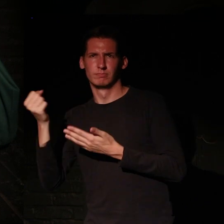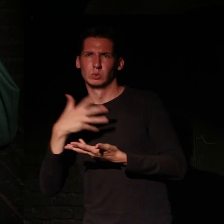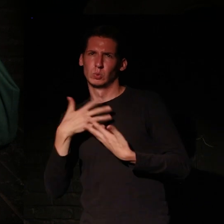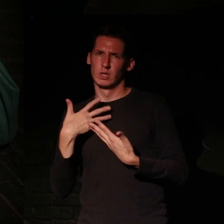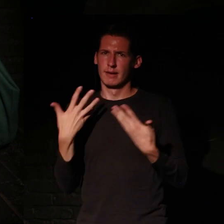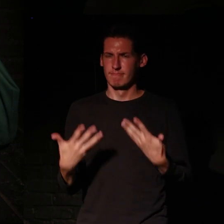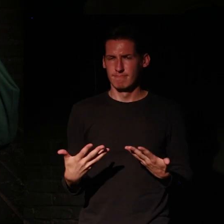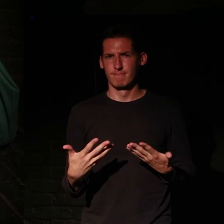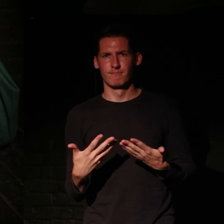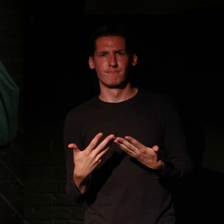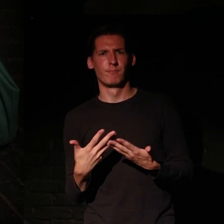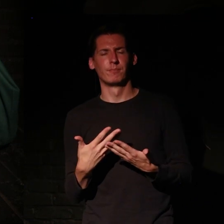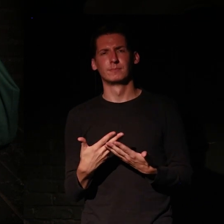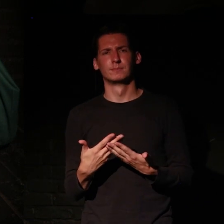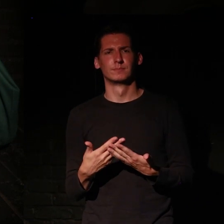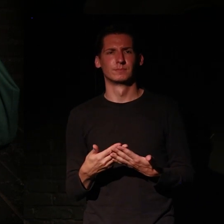bardziej